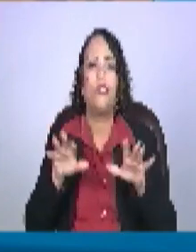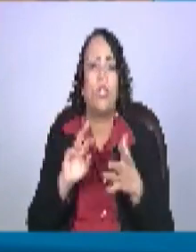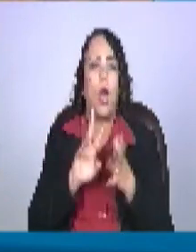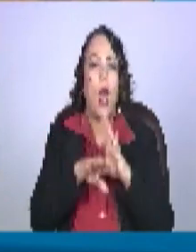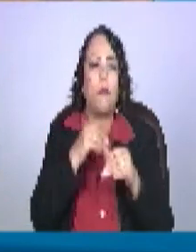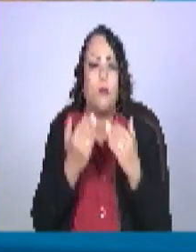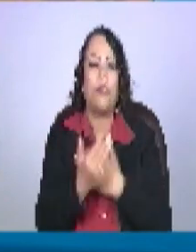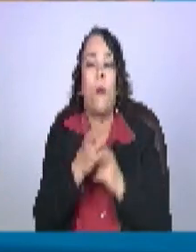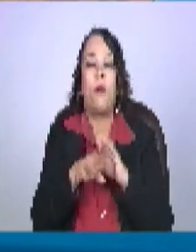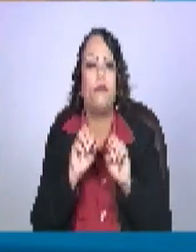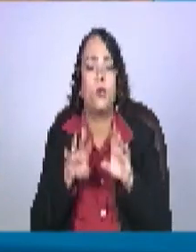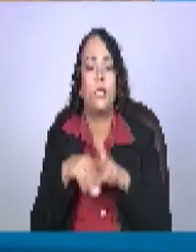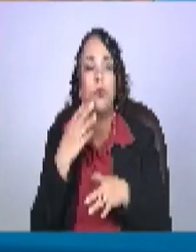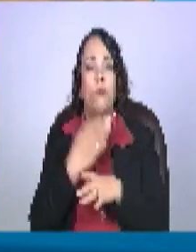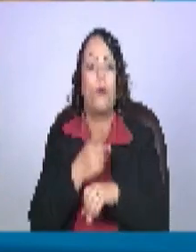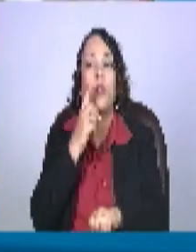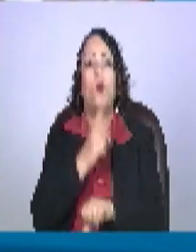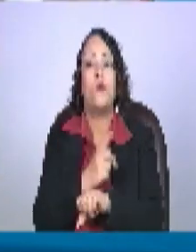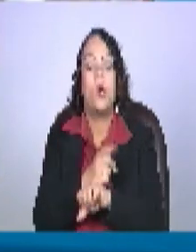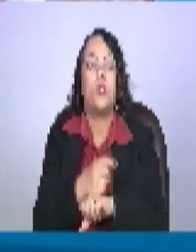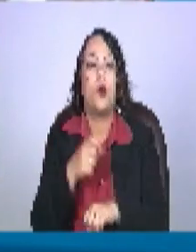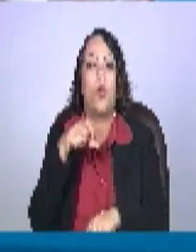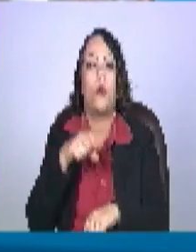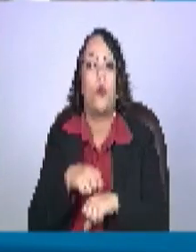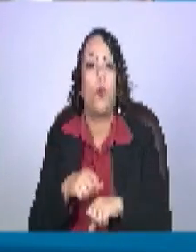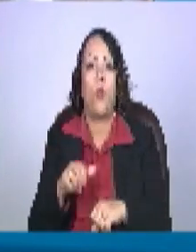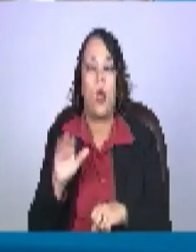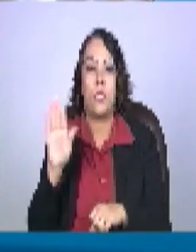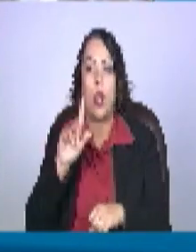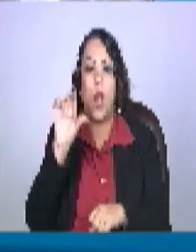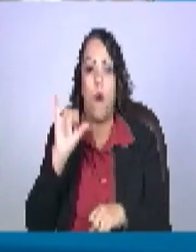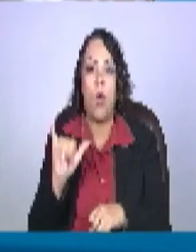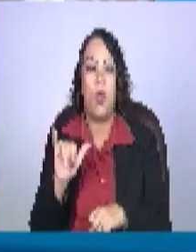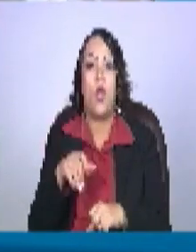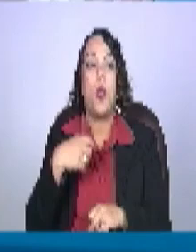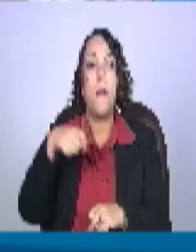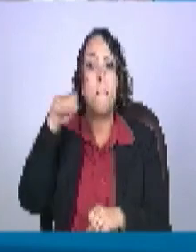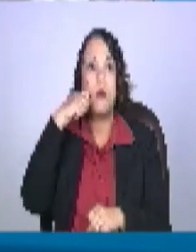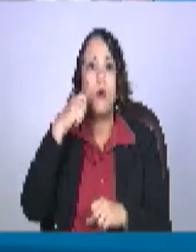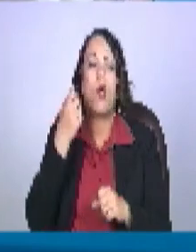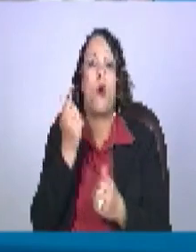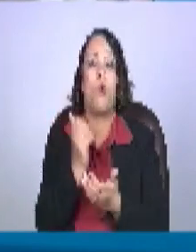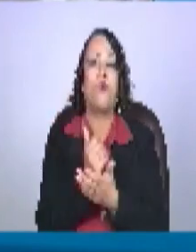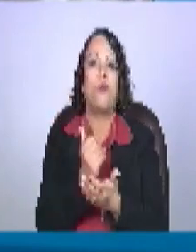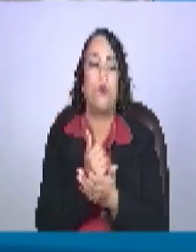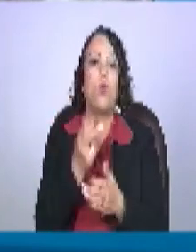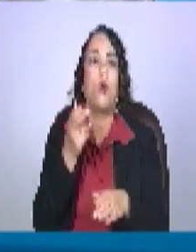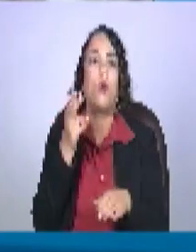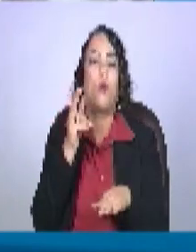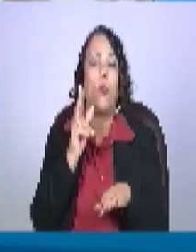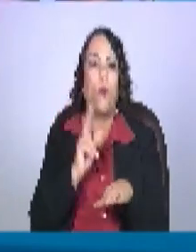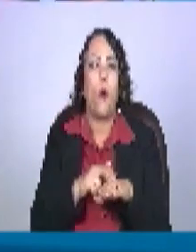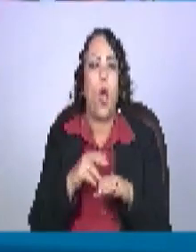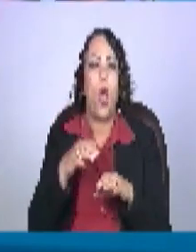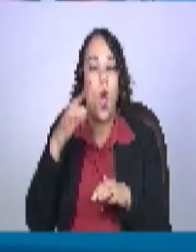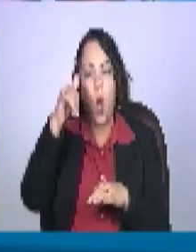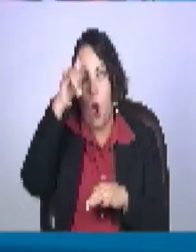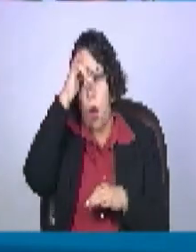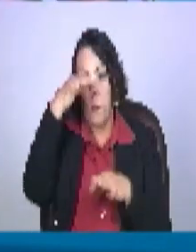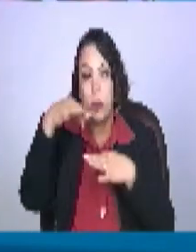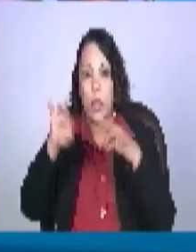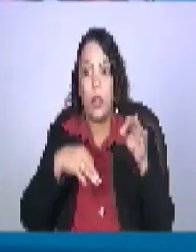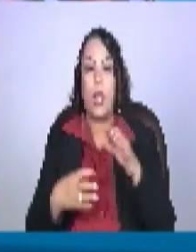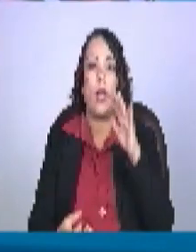موجوده الاستاذه الدكتوره سلوى ثابت مكي وهي عميده كليه الاقتصاد والعلوم السياسيه بجامعه المستقبل